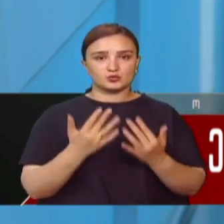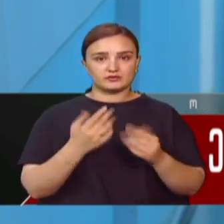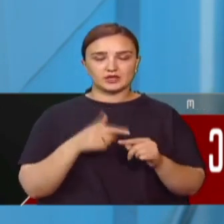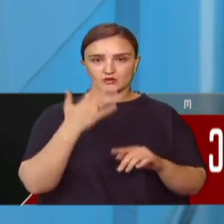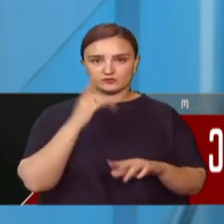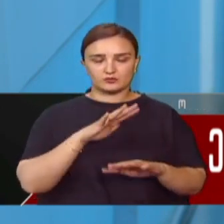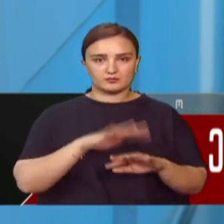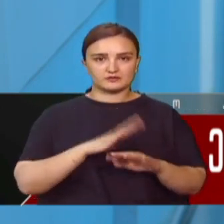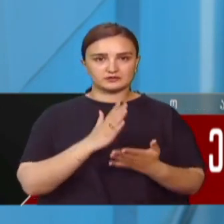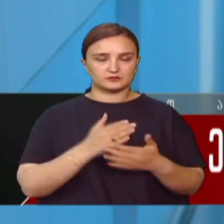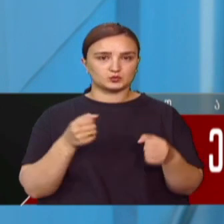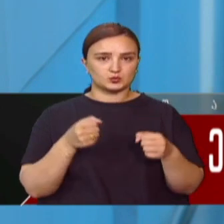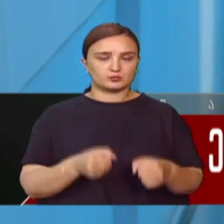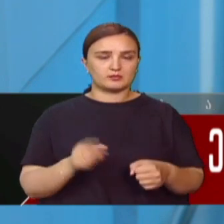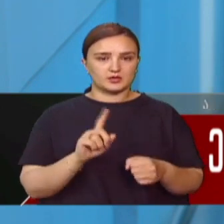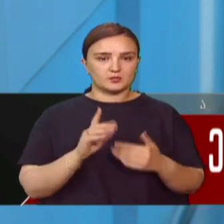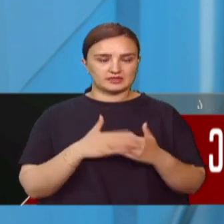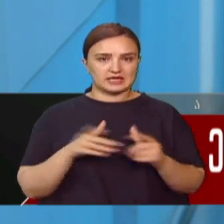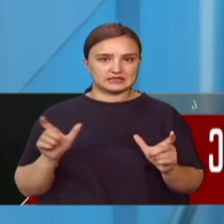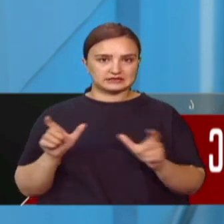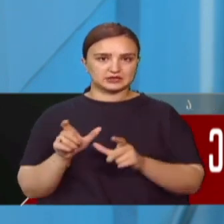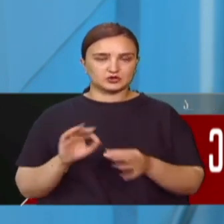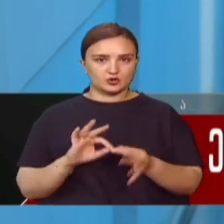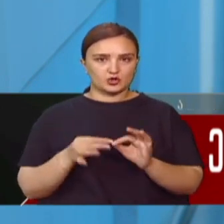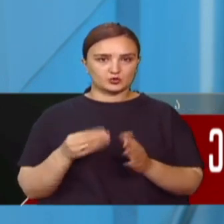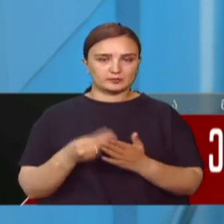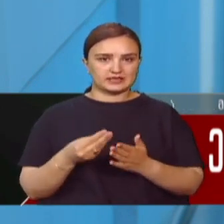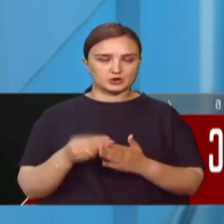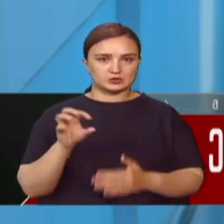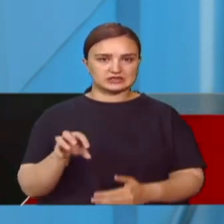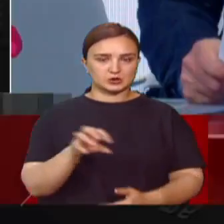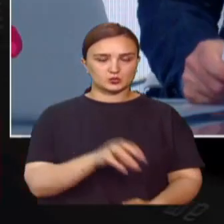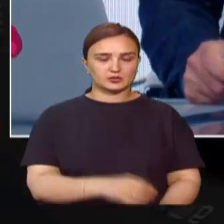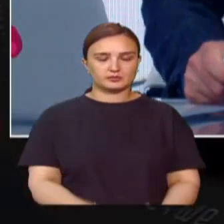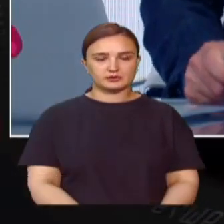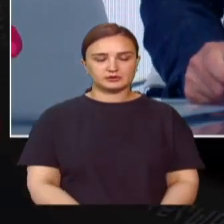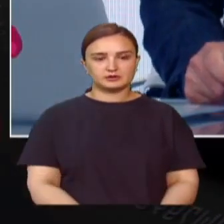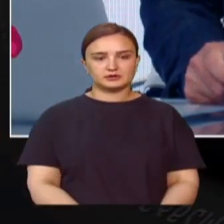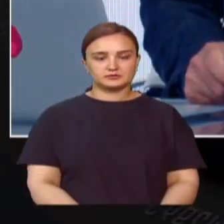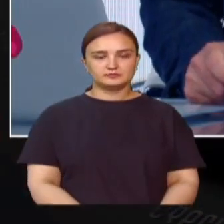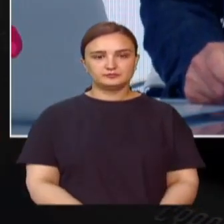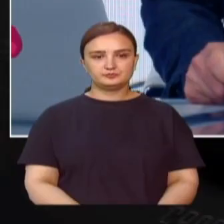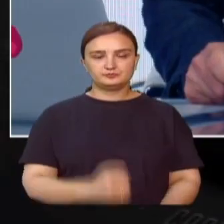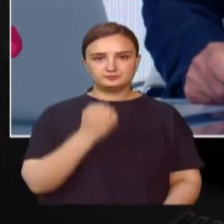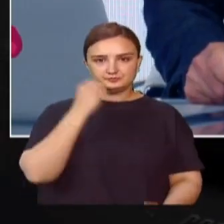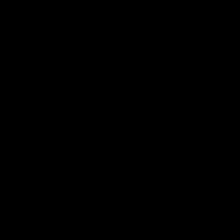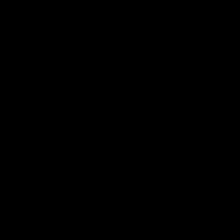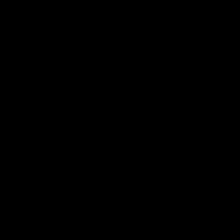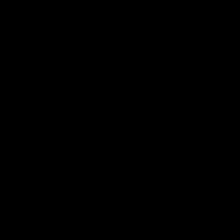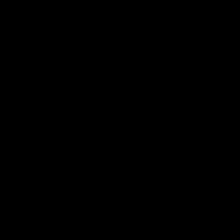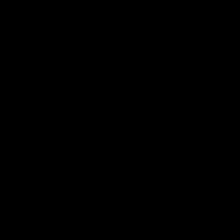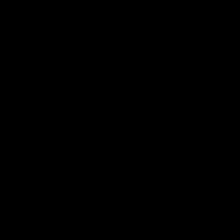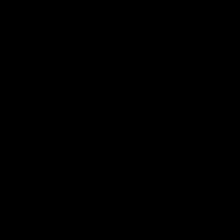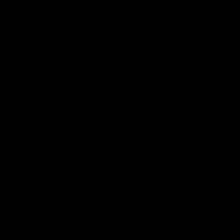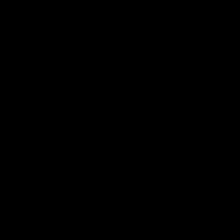ეროვნულ ბანკს აქვს უფლება, რომ დაასანქციროს კონკრეტული ფინანსური ინსტიტუტები. მადლობა, ეს ნათია მაყაშვილი იყო.